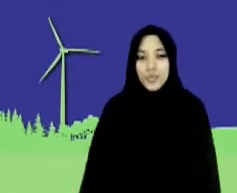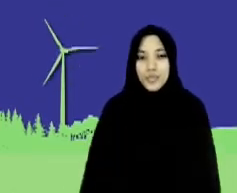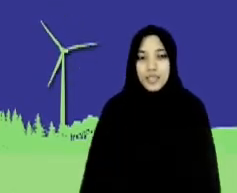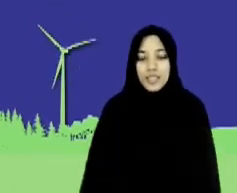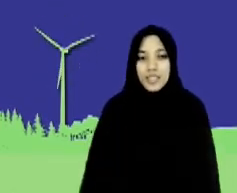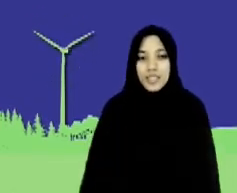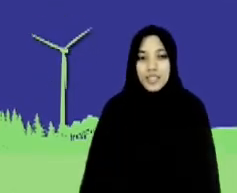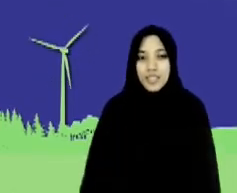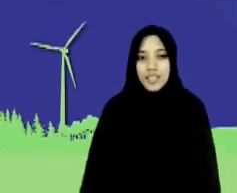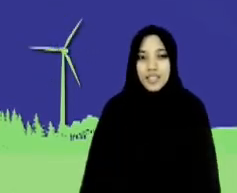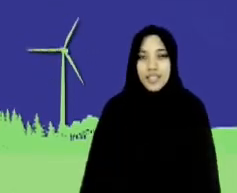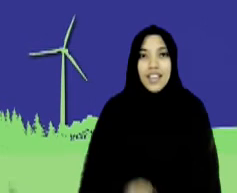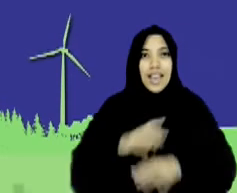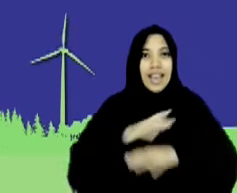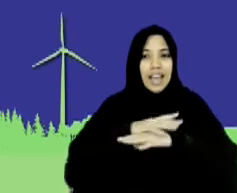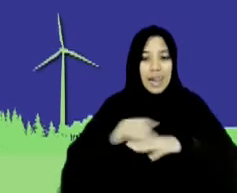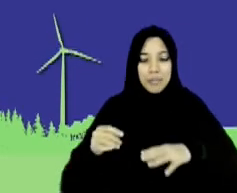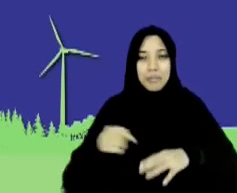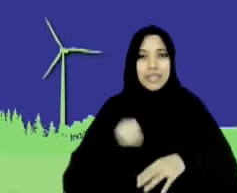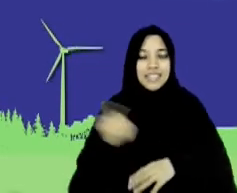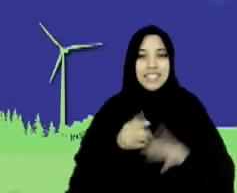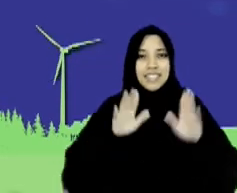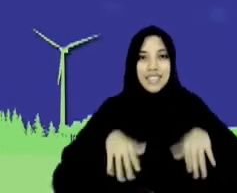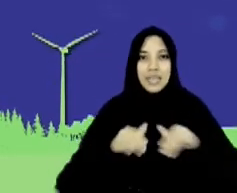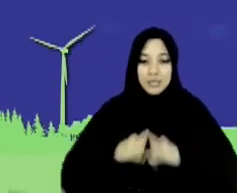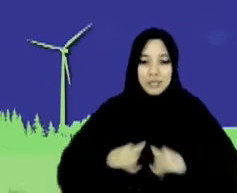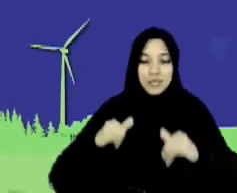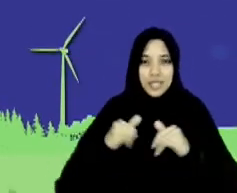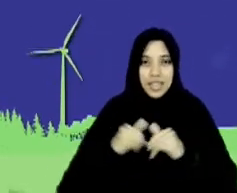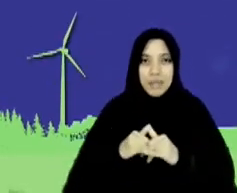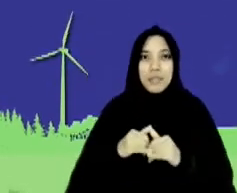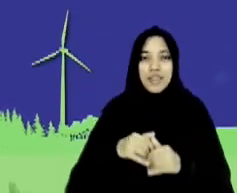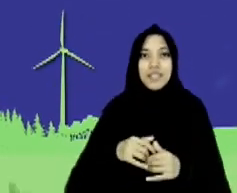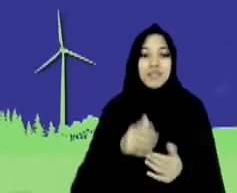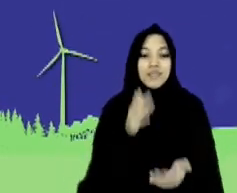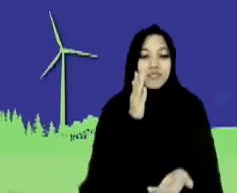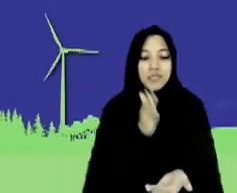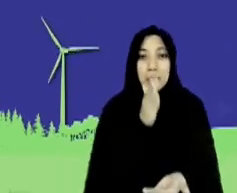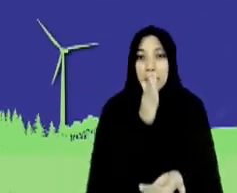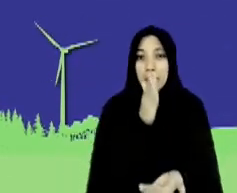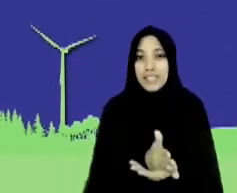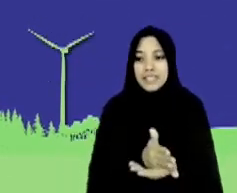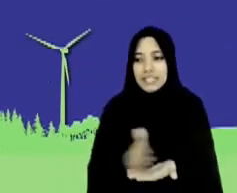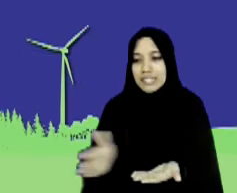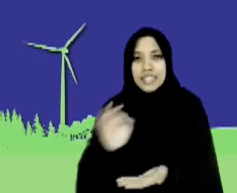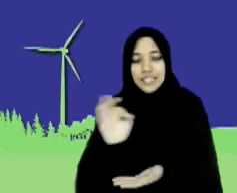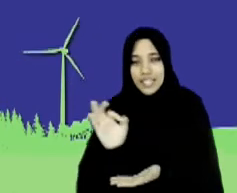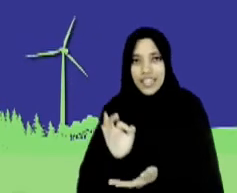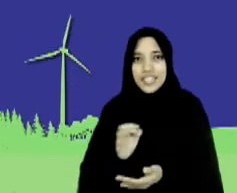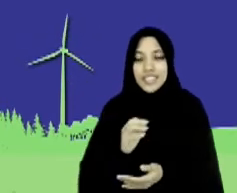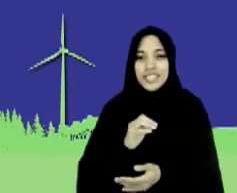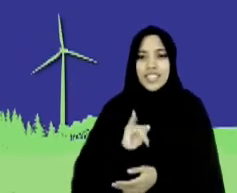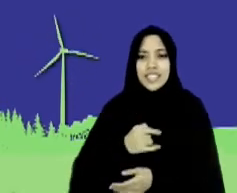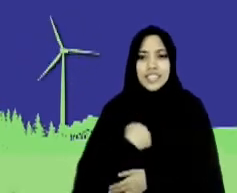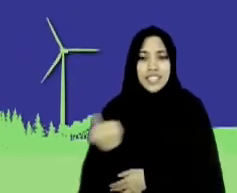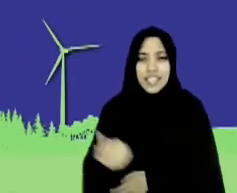namanya alam yang kita tinggali bersama gitu ya yang itu tidak terputus satu sama lain tidak terbatasi satu sama lain maka kita memang ee enggak bisa